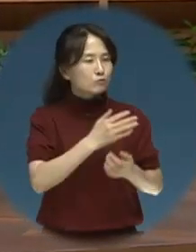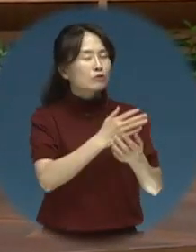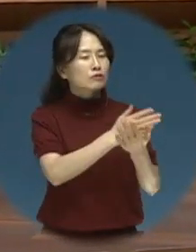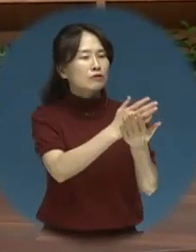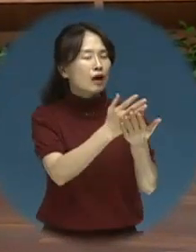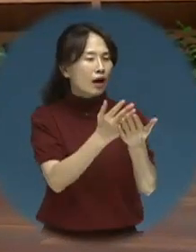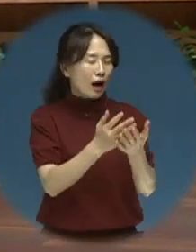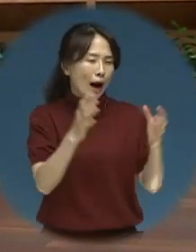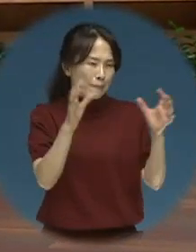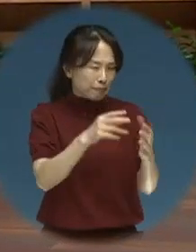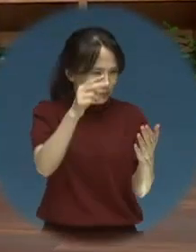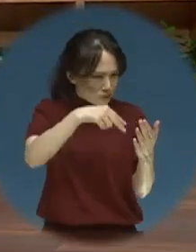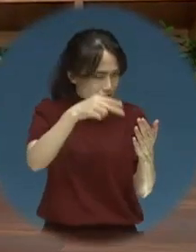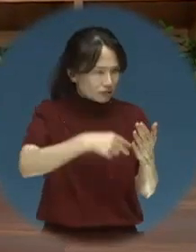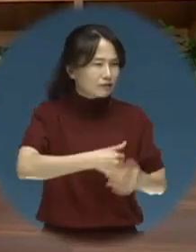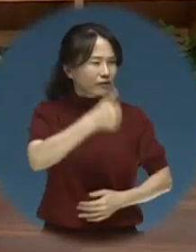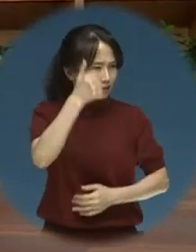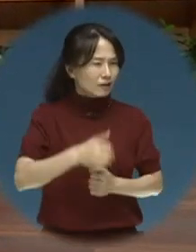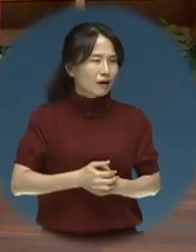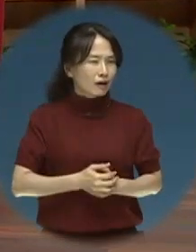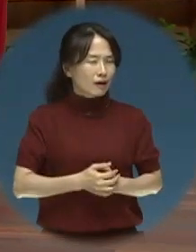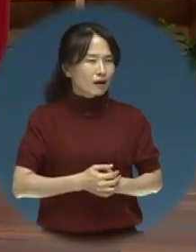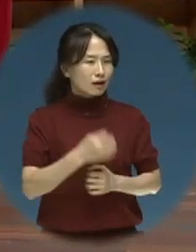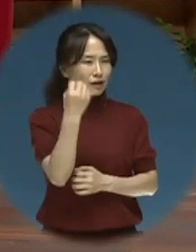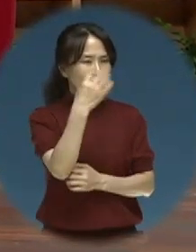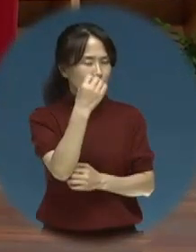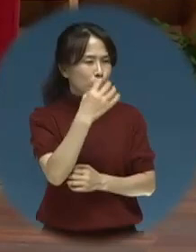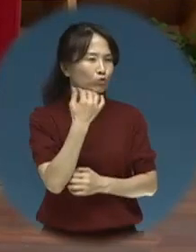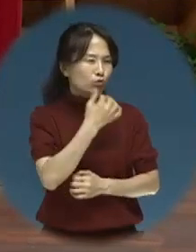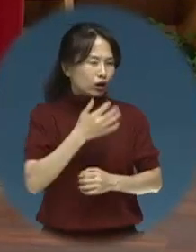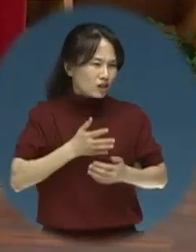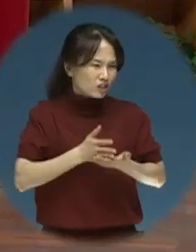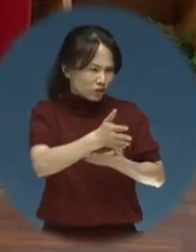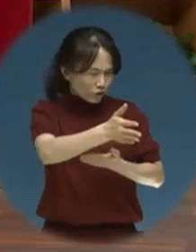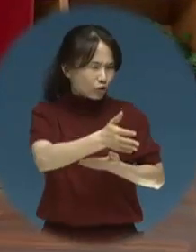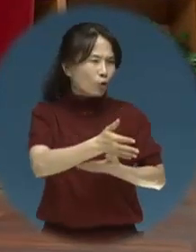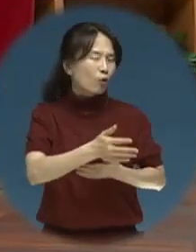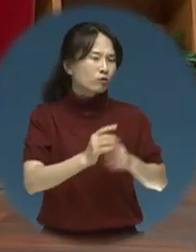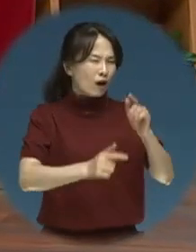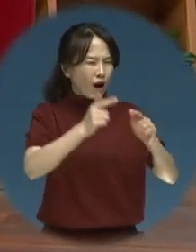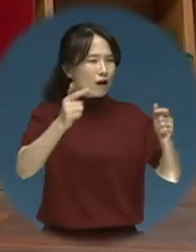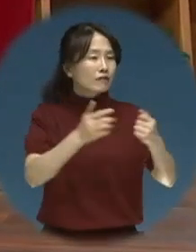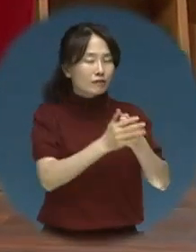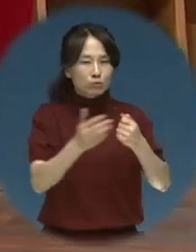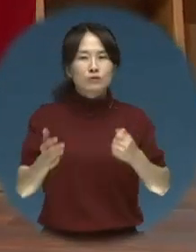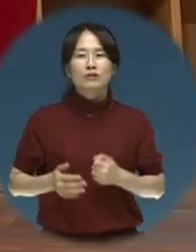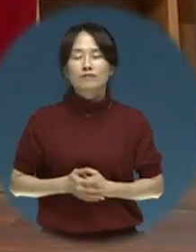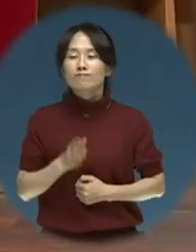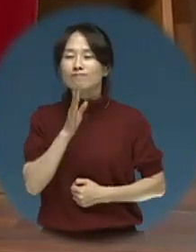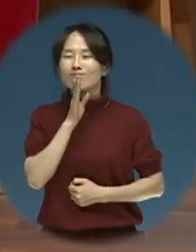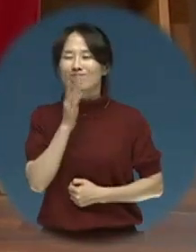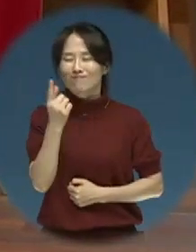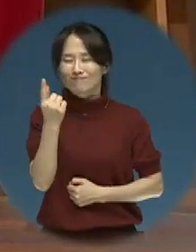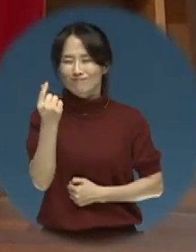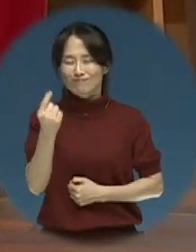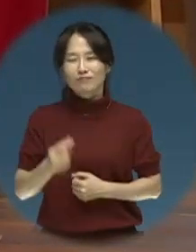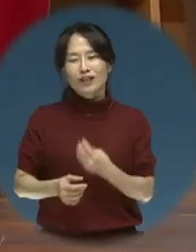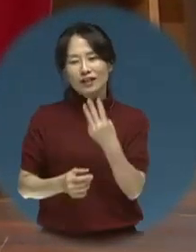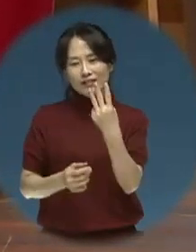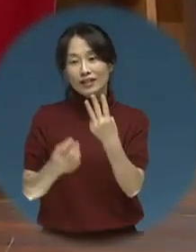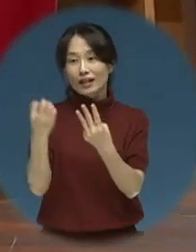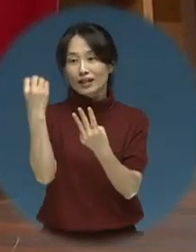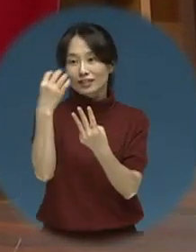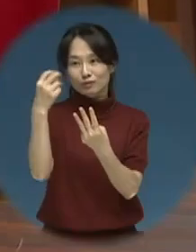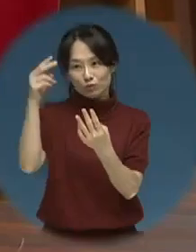보셔야 돼요. 아, 네, 네. 신문마다 하도 색깔들이 달라가지고. 네, 네. 같은 건데도 기사가 다른 그러니까요. 경우도 있고. 예. 그래서 한 세